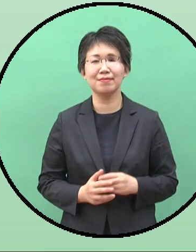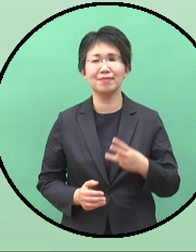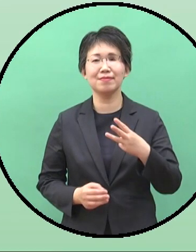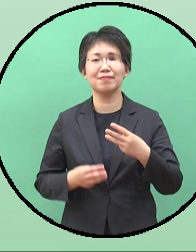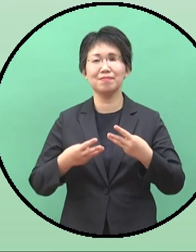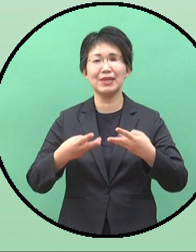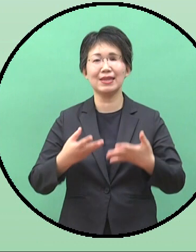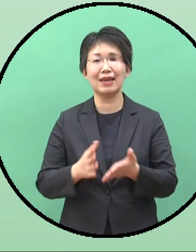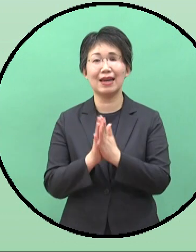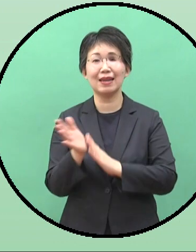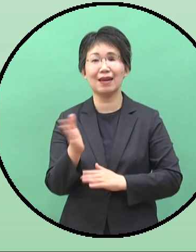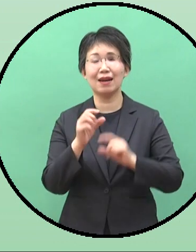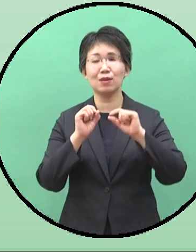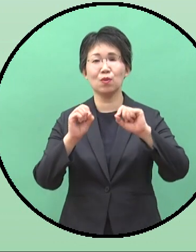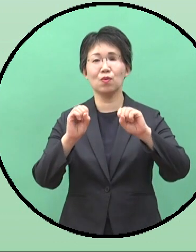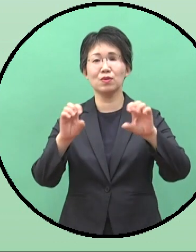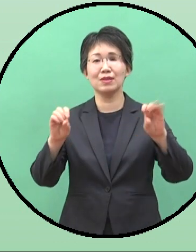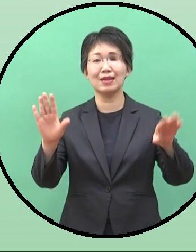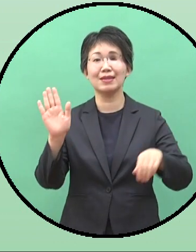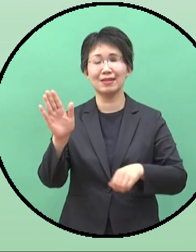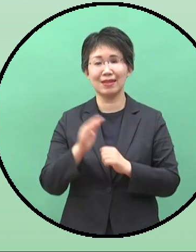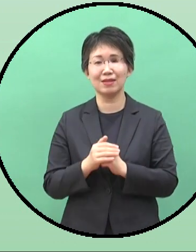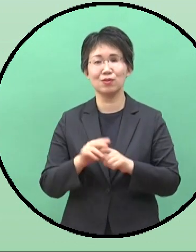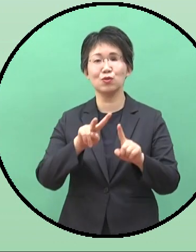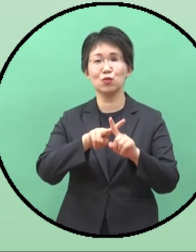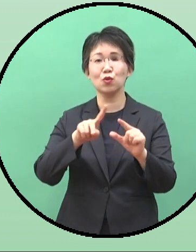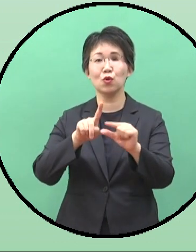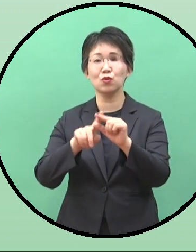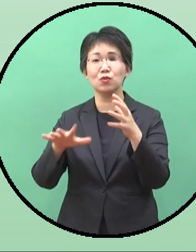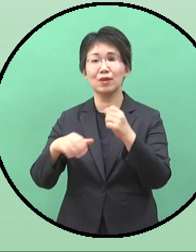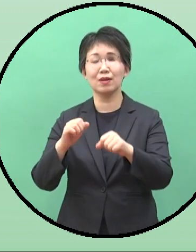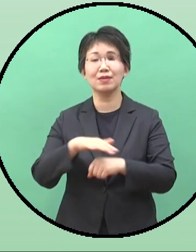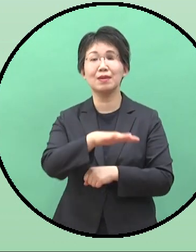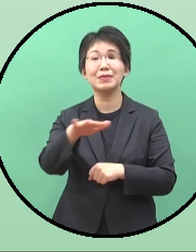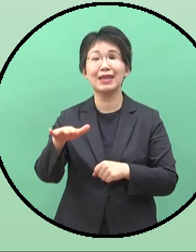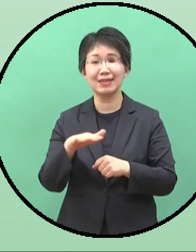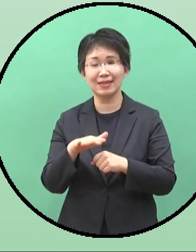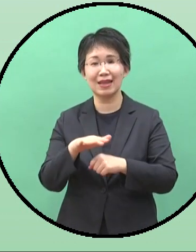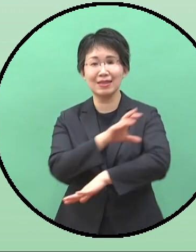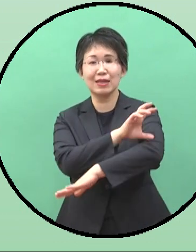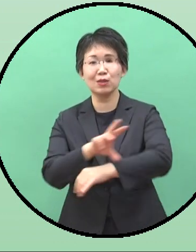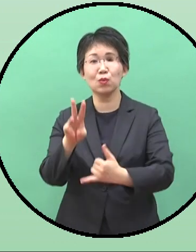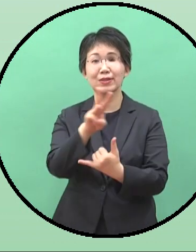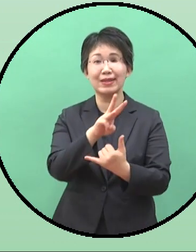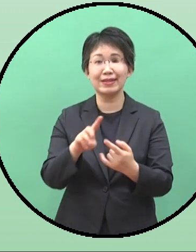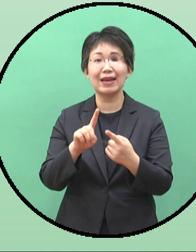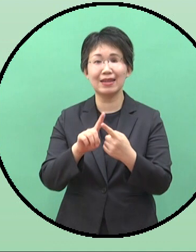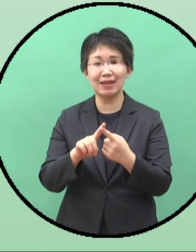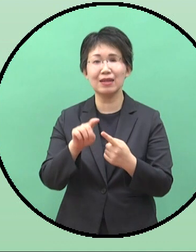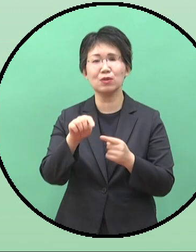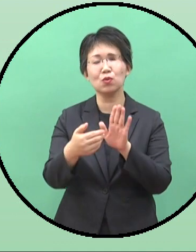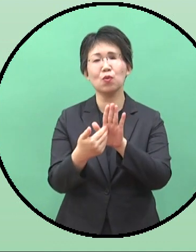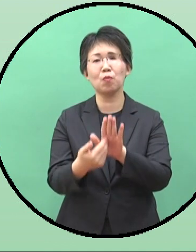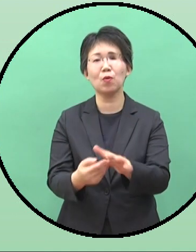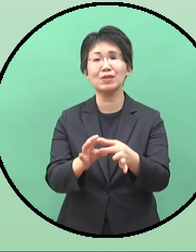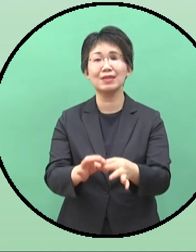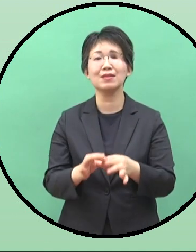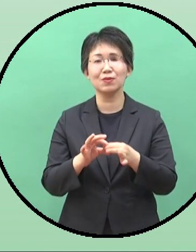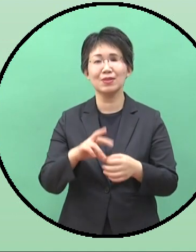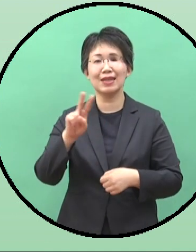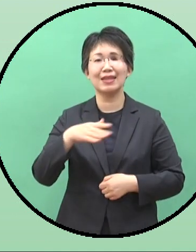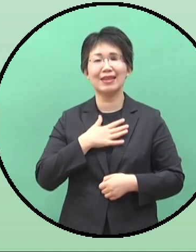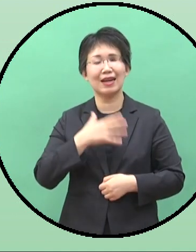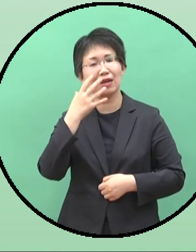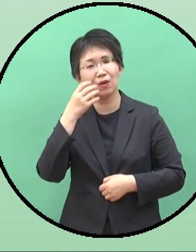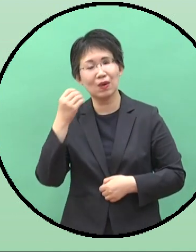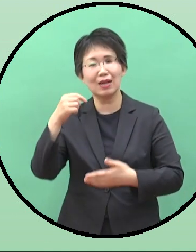三重県からのお知らせです。小中学生の皆さんに土砂災害やその防止について理解と